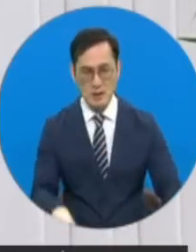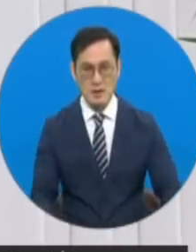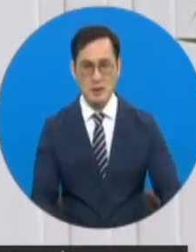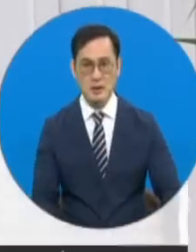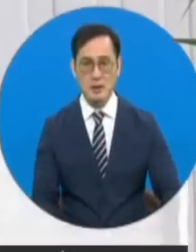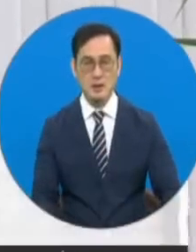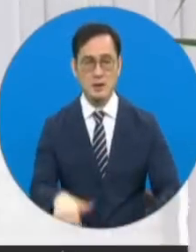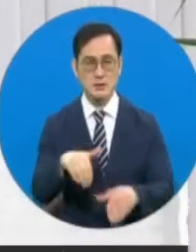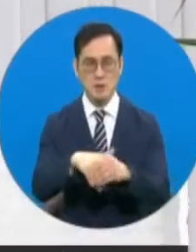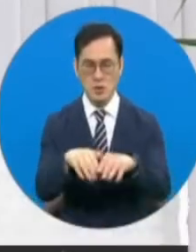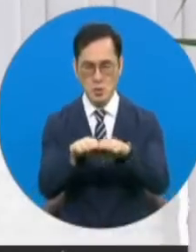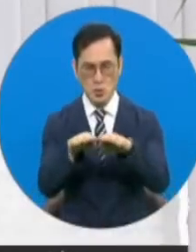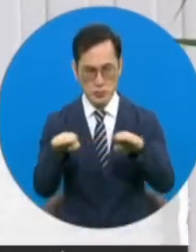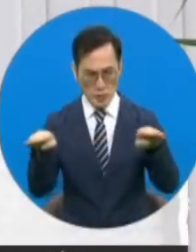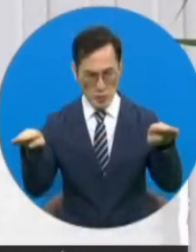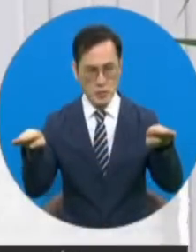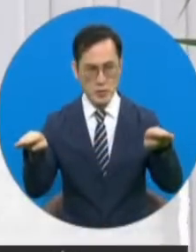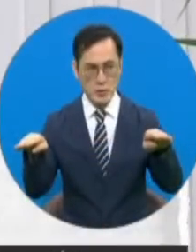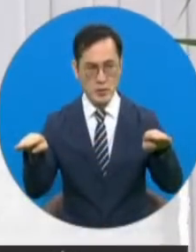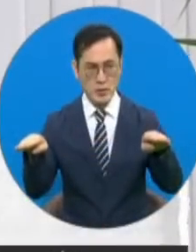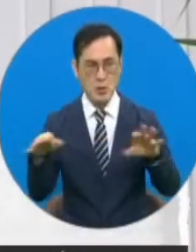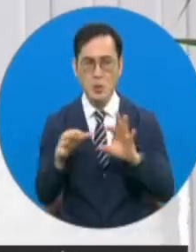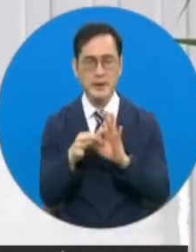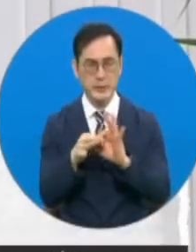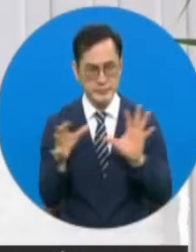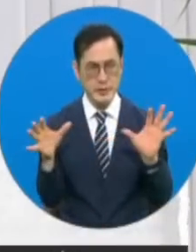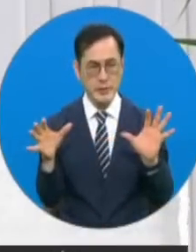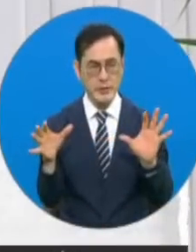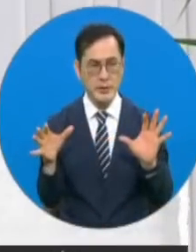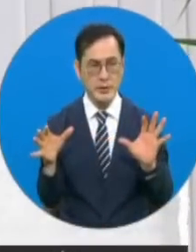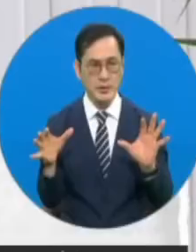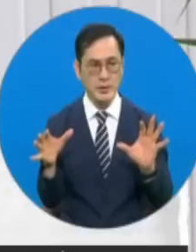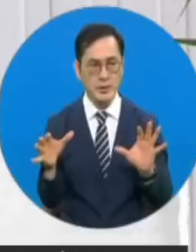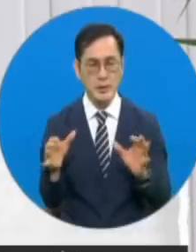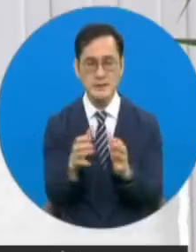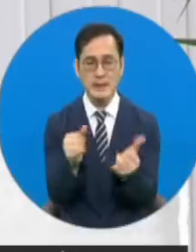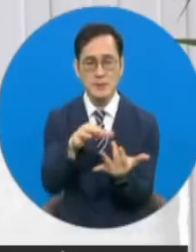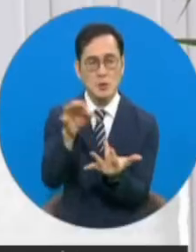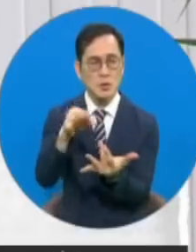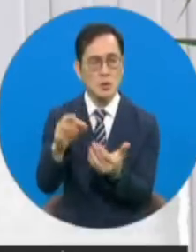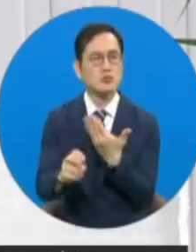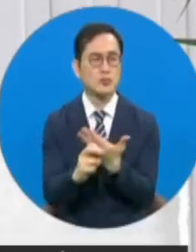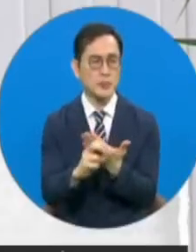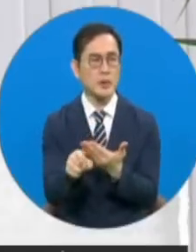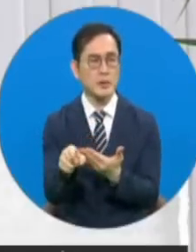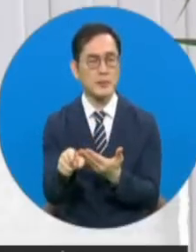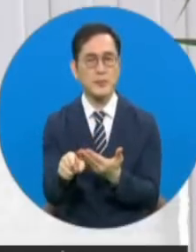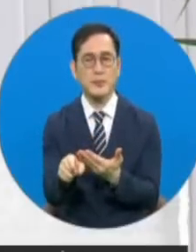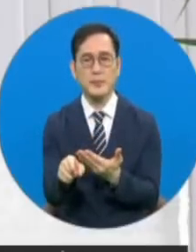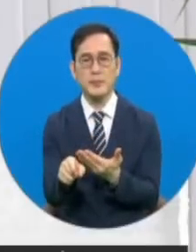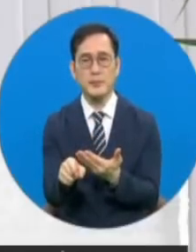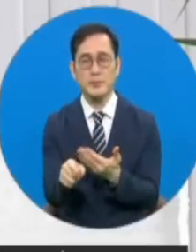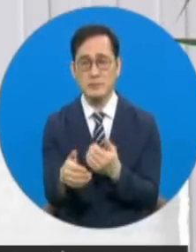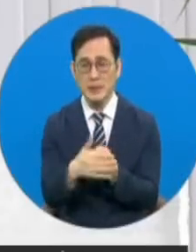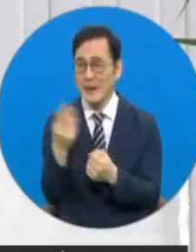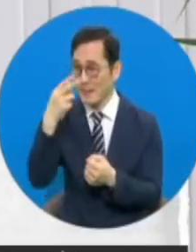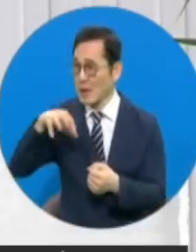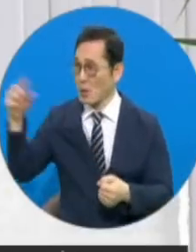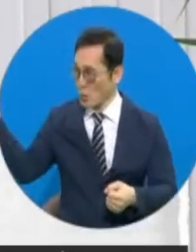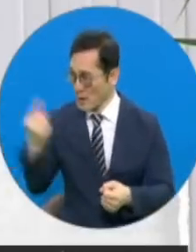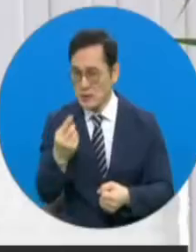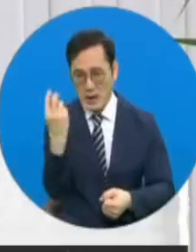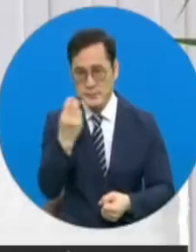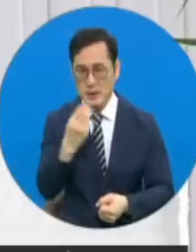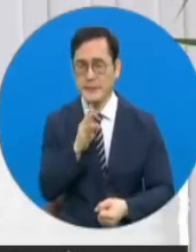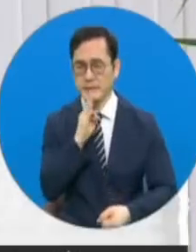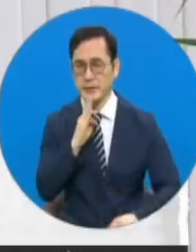선거에 공정성과는 전혀 관계없고 본인들이 비위행위입니다 그렇기 때문에 감사원 감사를 받아야 되는게 맞았었고요